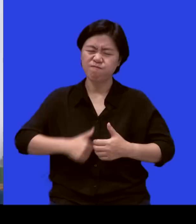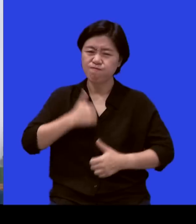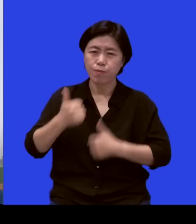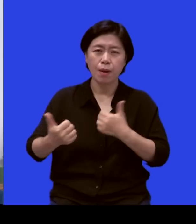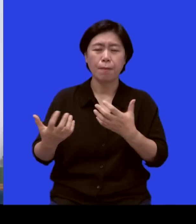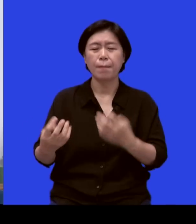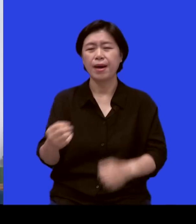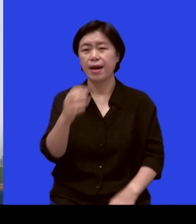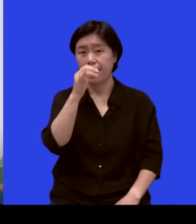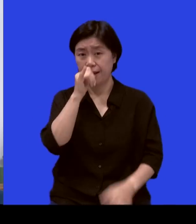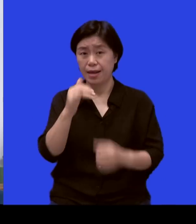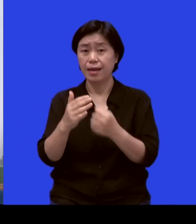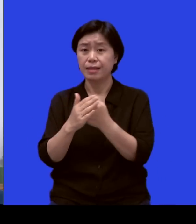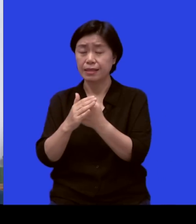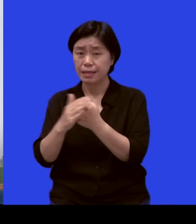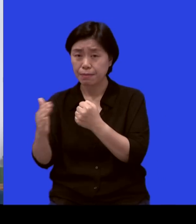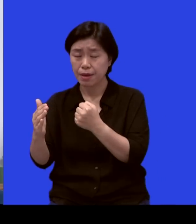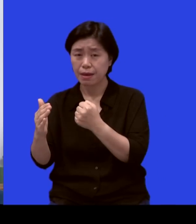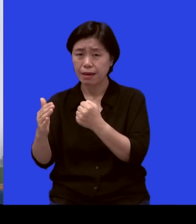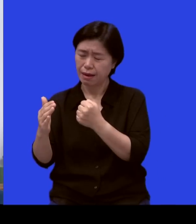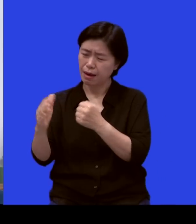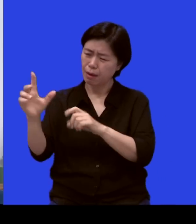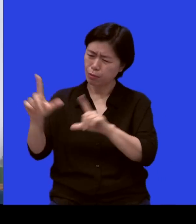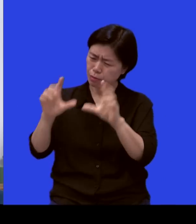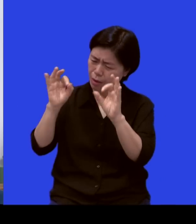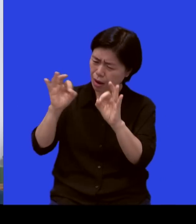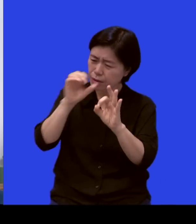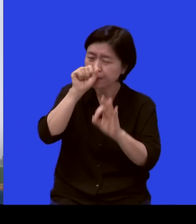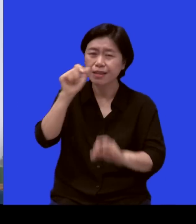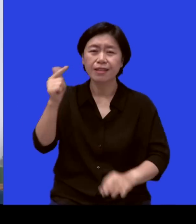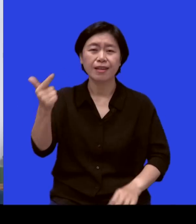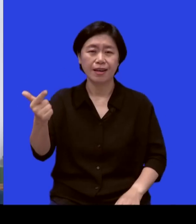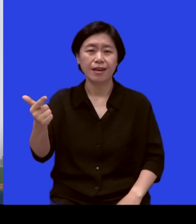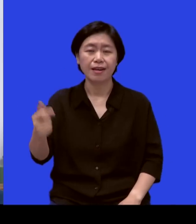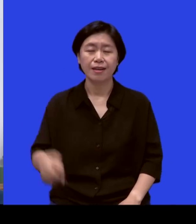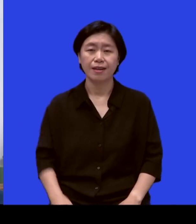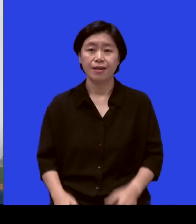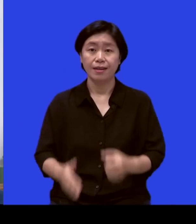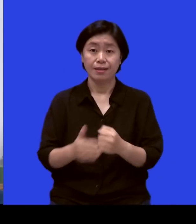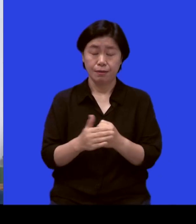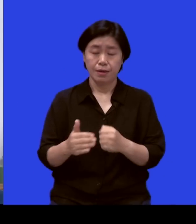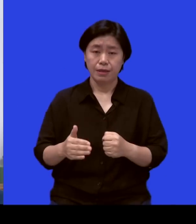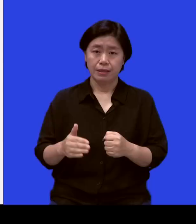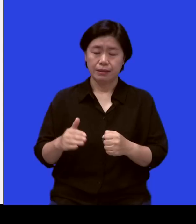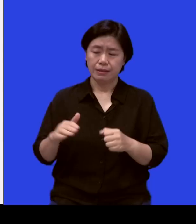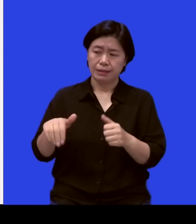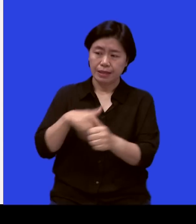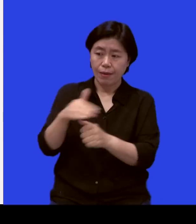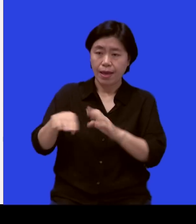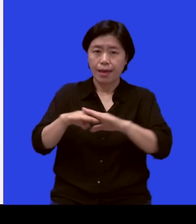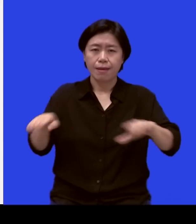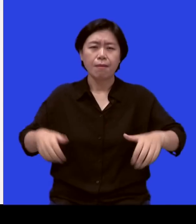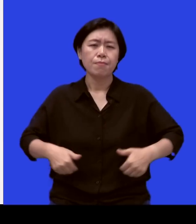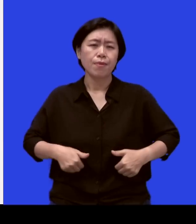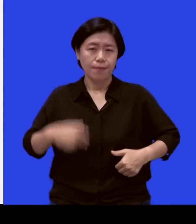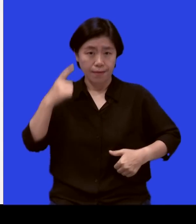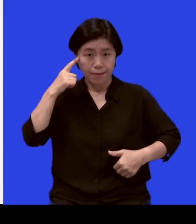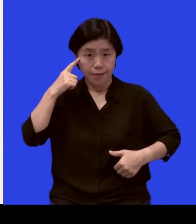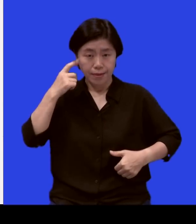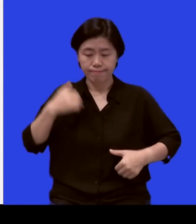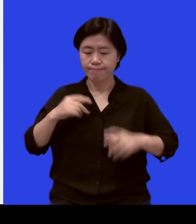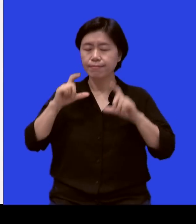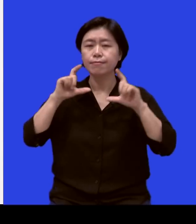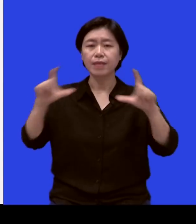이러니까 우리는 우리지만은 남들에게 피해를 주면은 그렇죠, 이거는 그렇죠. 주님께도 영광이 안 되고 그래서 제가 선포를 딱